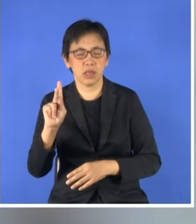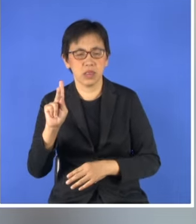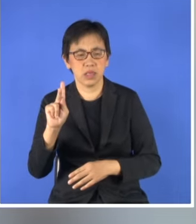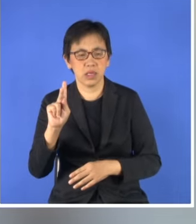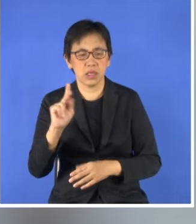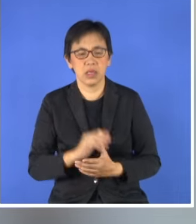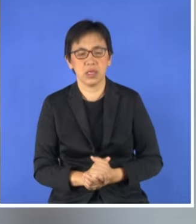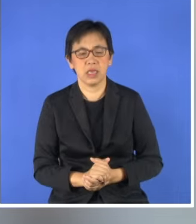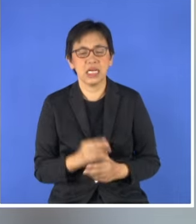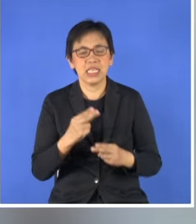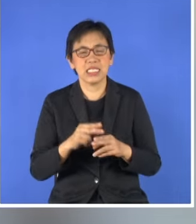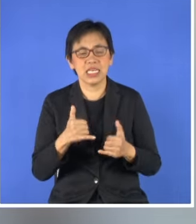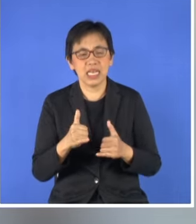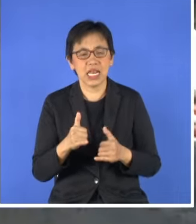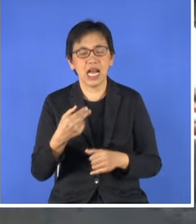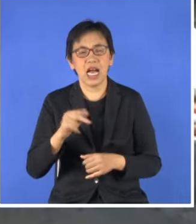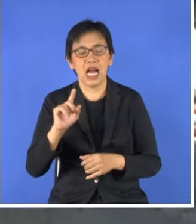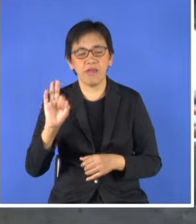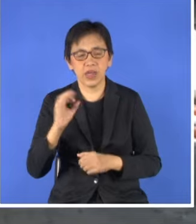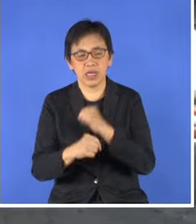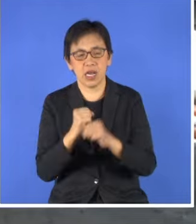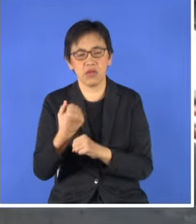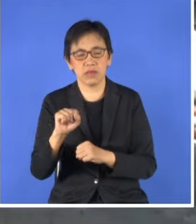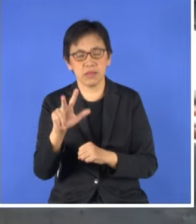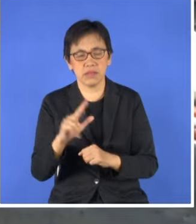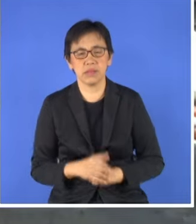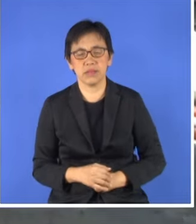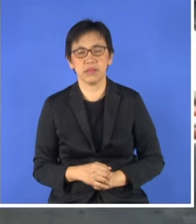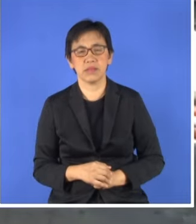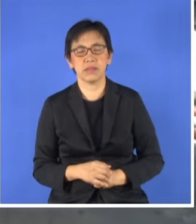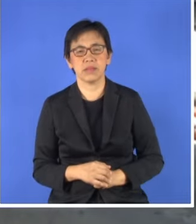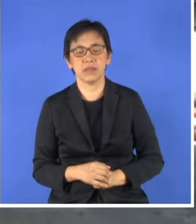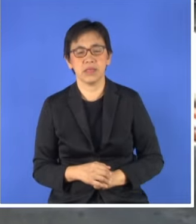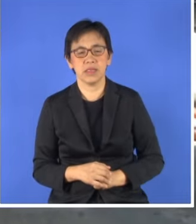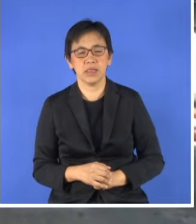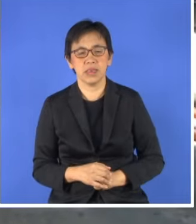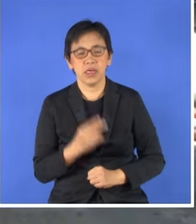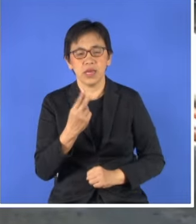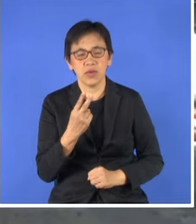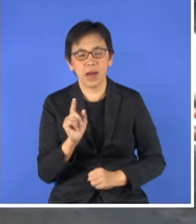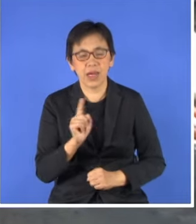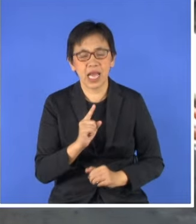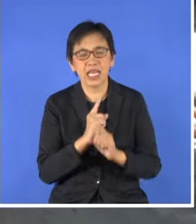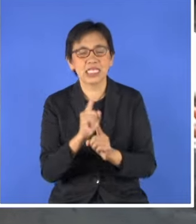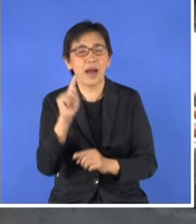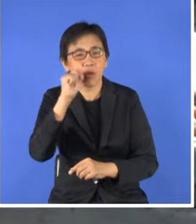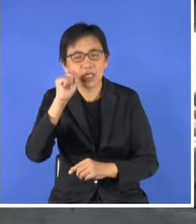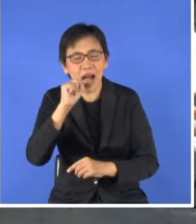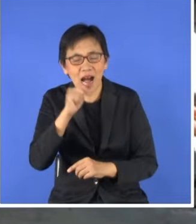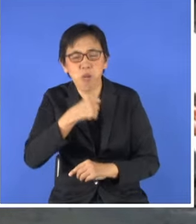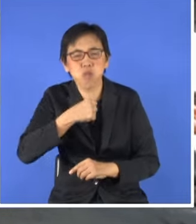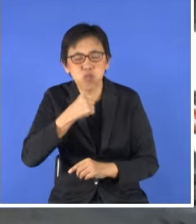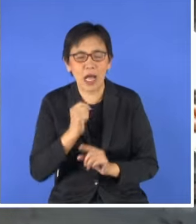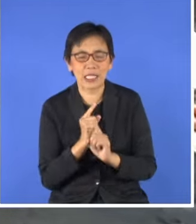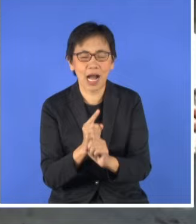หาหรือน้องฮาฟิฟนะครับเนี่ยคือในภาพเนี่ยเนี่ยกำลังตามคุณตาออกทะเลไปวาง